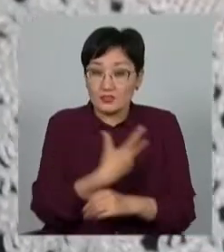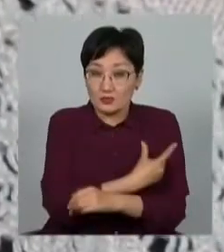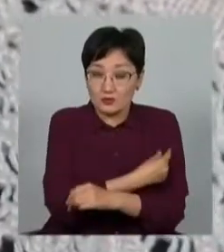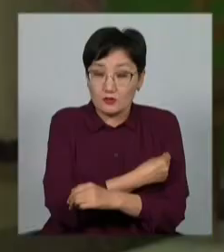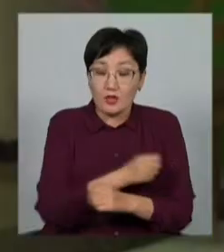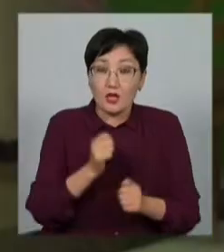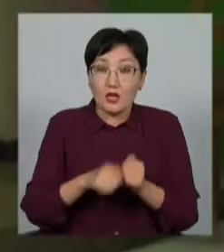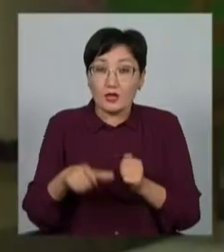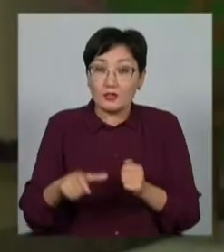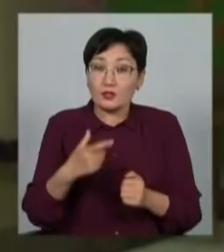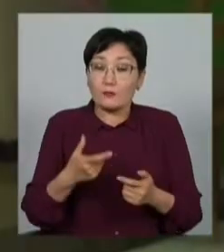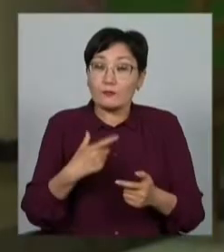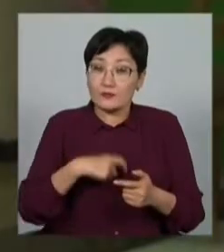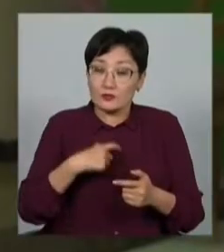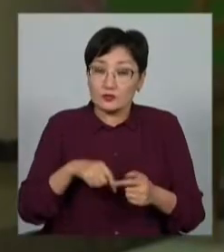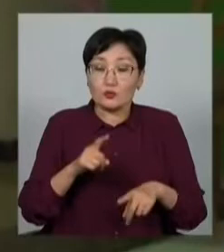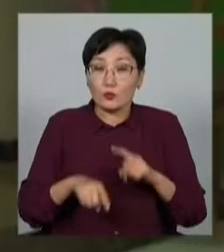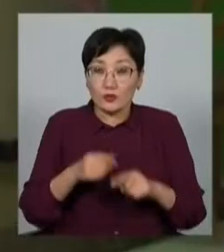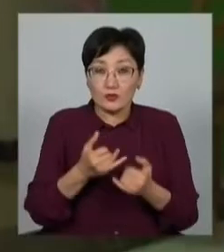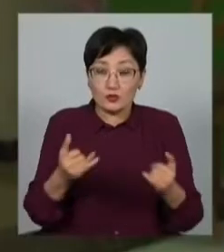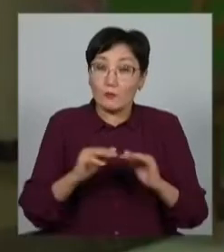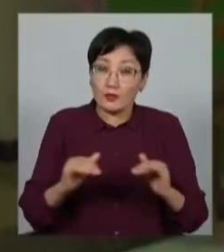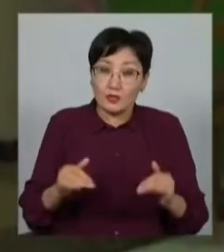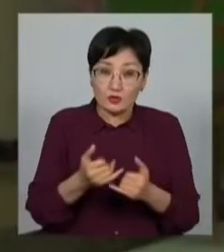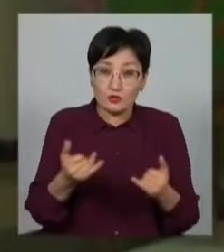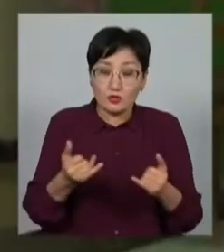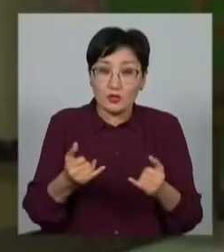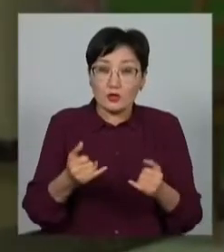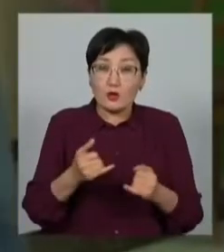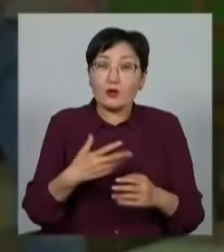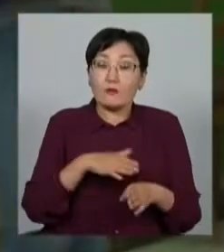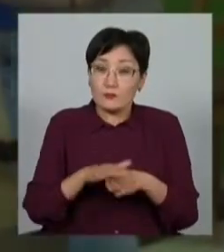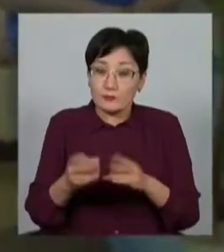адам өзі үшін, өзі туған туысын, балалар үшін істеу керек.